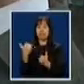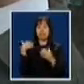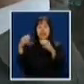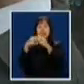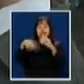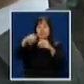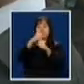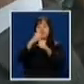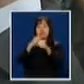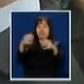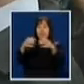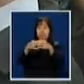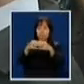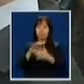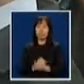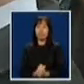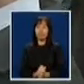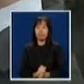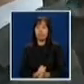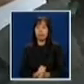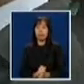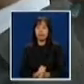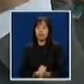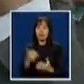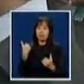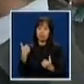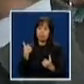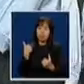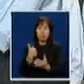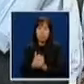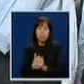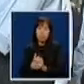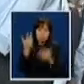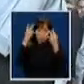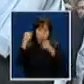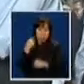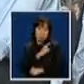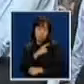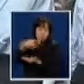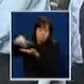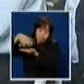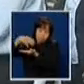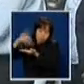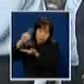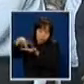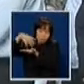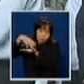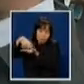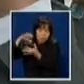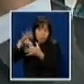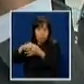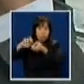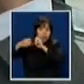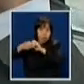เนี่ยก็มีแต่งานนะฮะนี่ก็กำลังฟังรายงานจากคณะผู้บริหารที่เกี่ยว